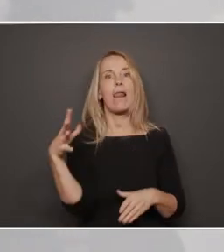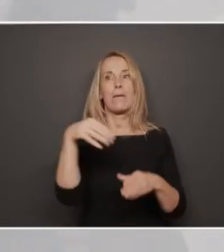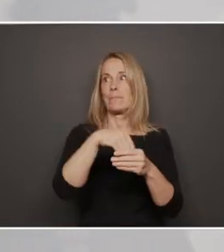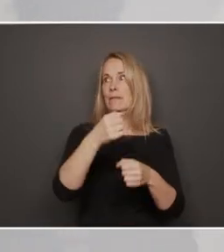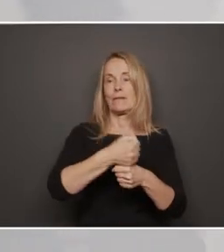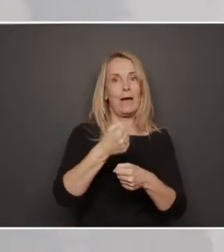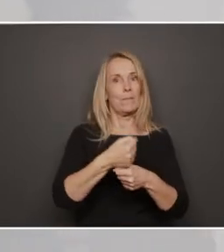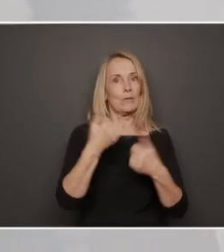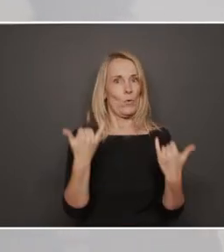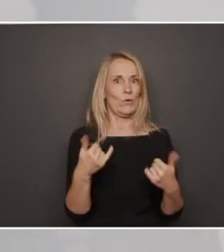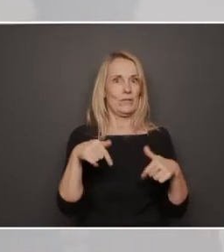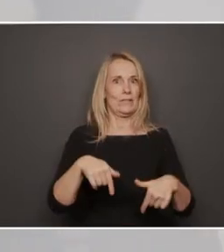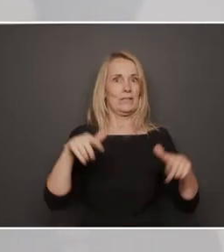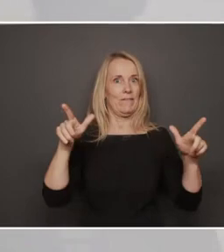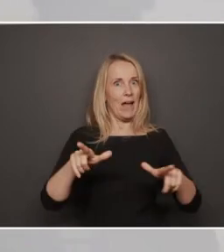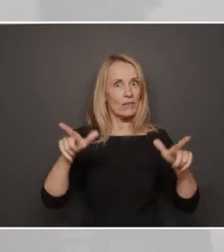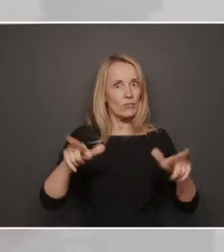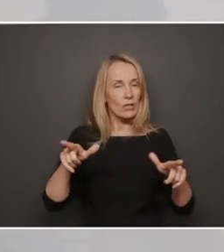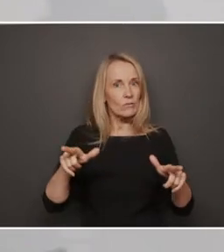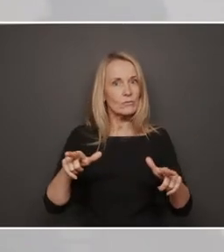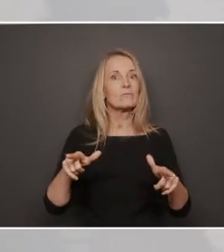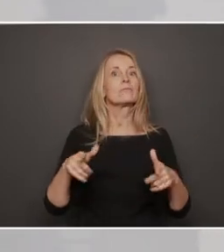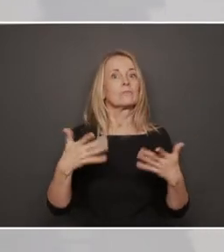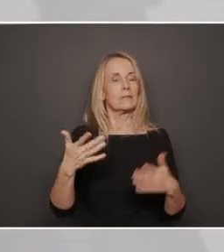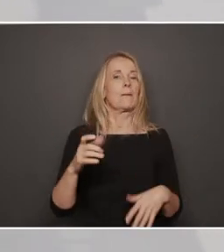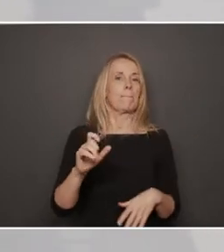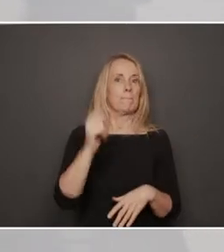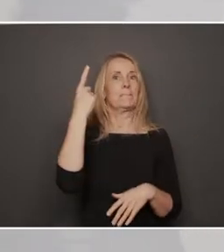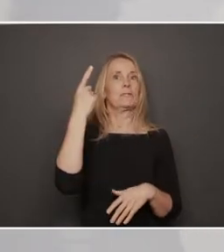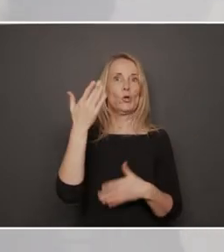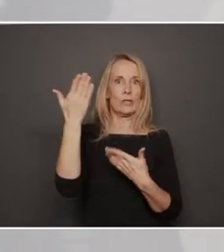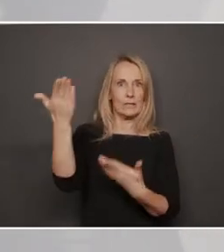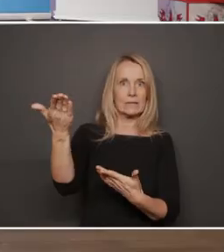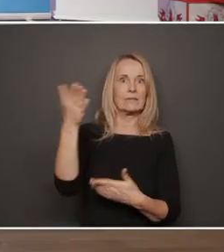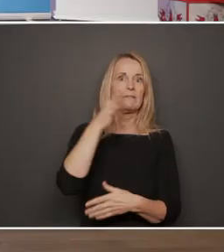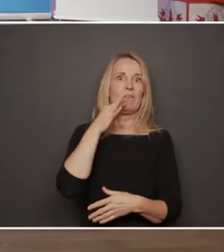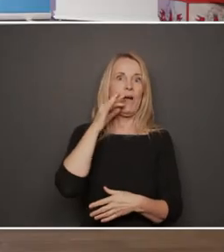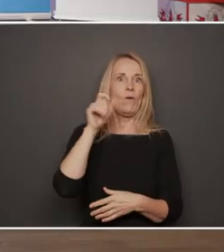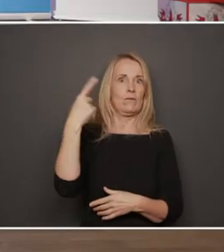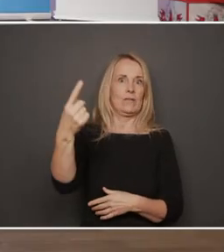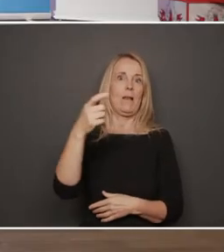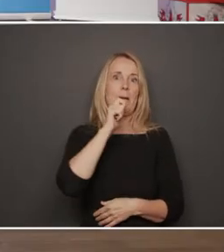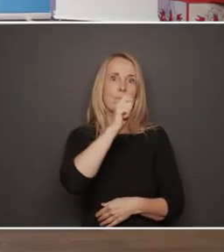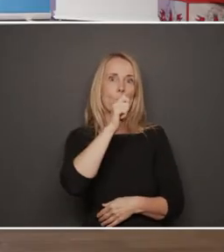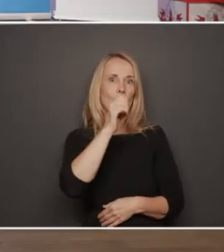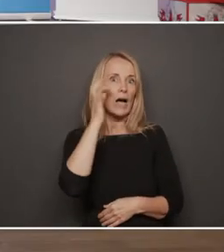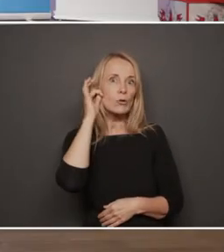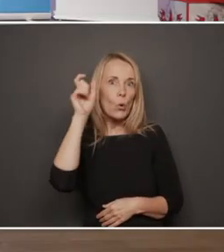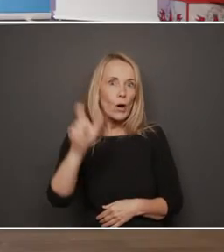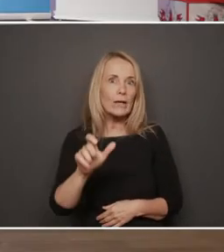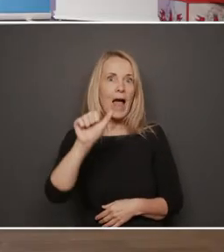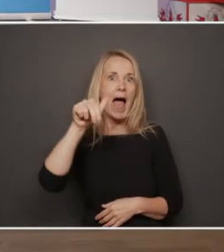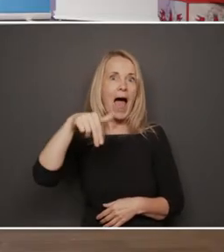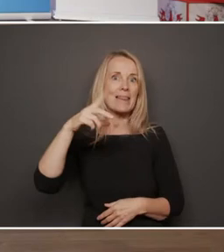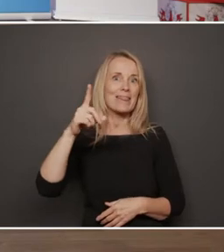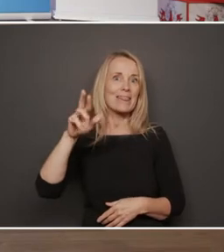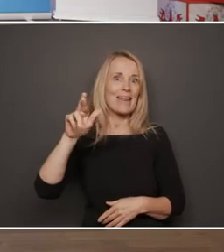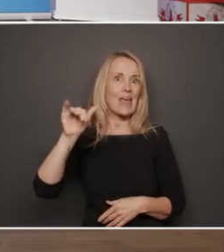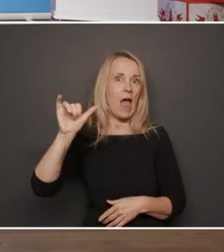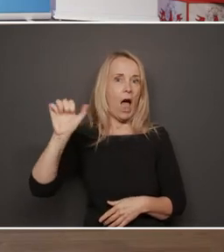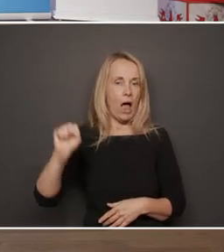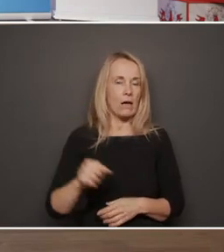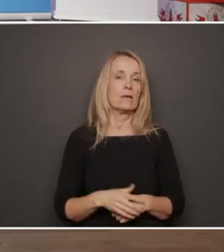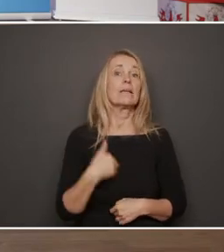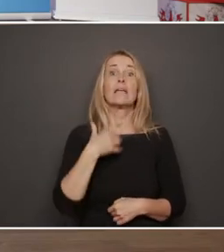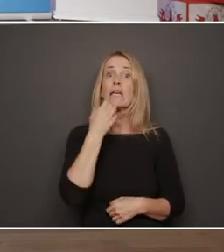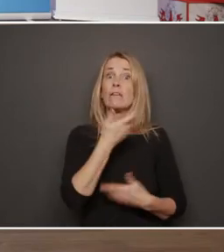Mitwirkenden an dieser Veranstaltung, insbesondere bei dir, Andrea, als unsere Moderatorin. Ich wünsche Ihnen